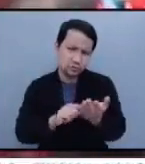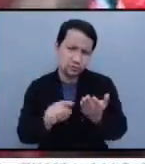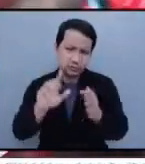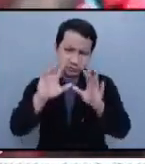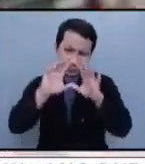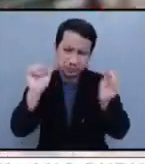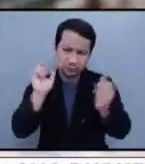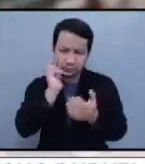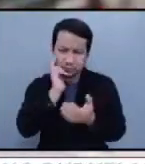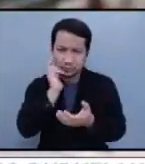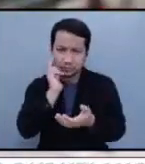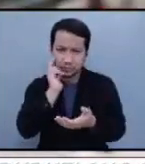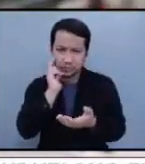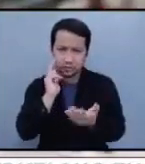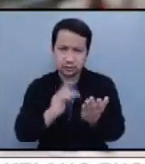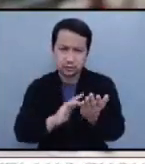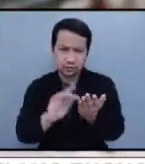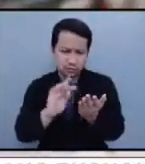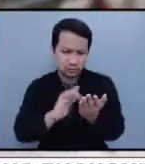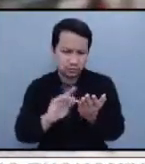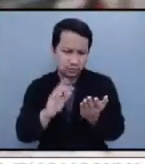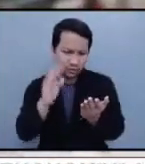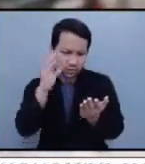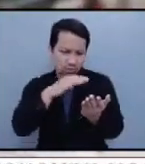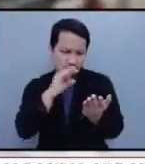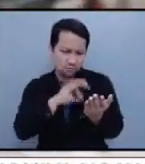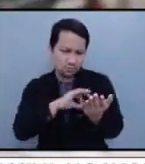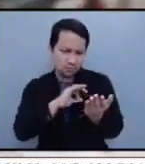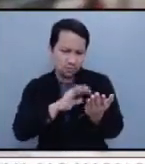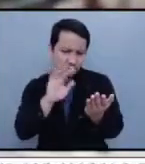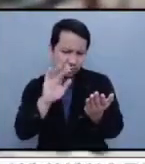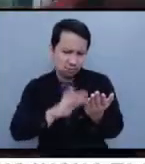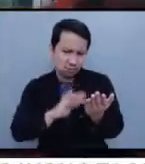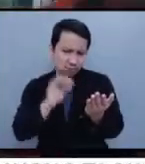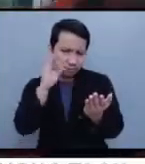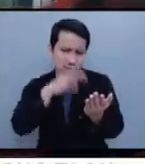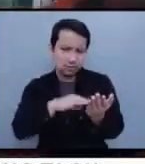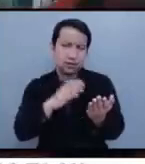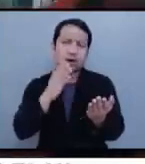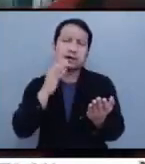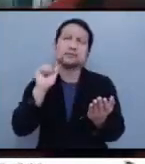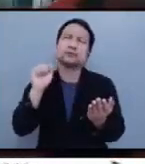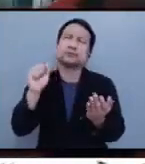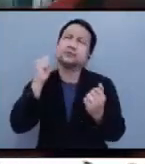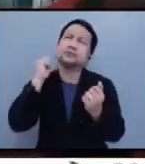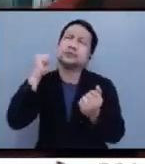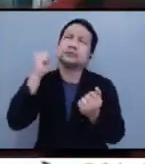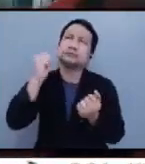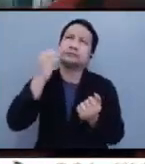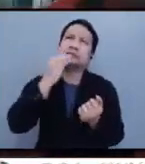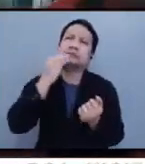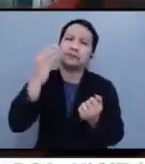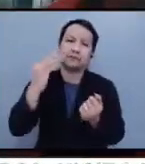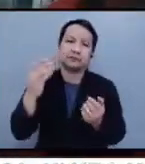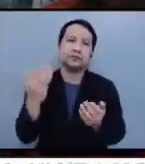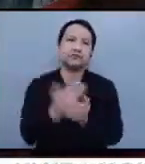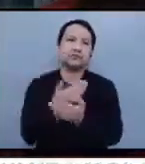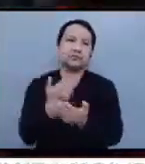nito, ang ganda ng parang, ang ganda po ng mga binipisyo. Diyos ko, salamat po. Nang nagkaroon po ulit ako ng bagong pag-asa.